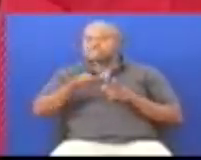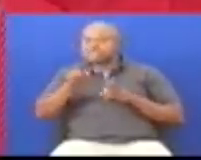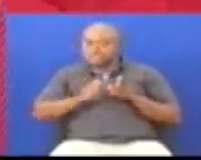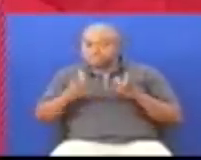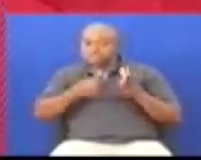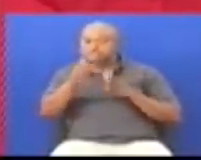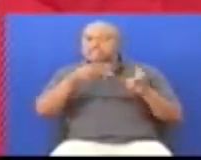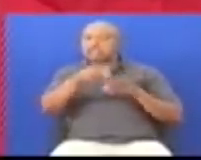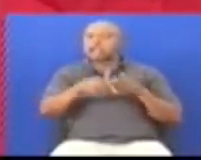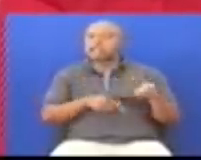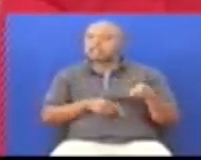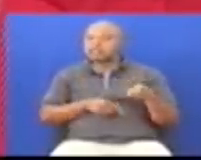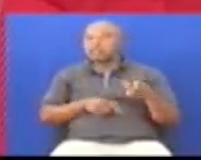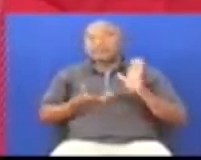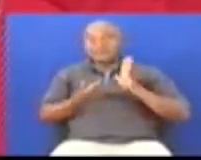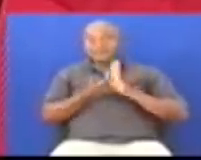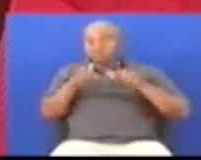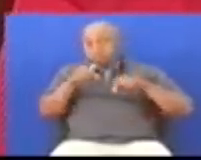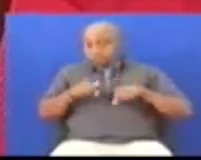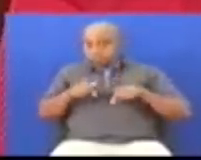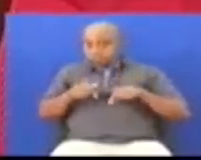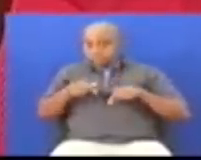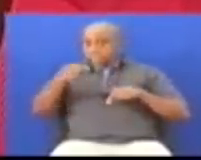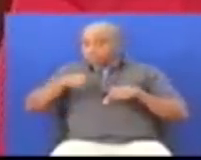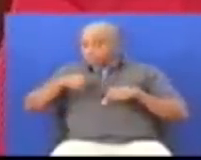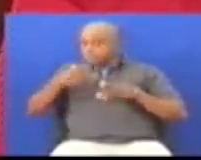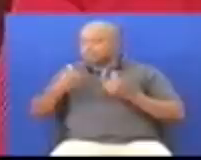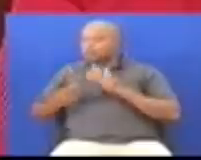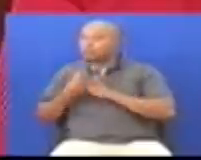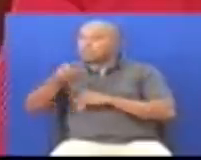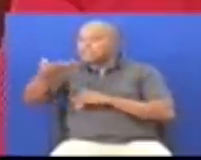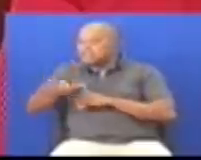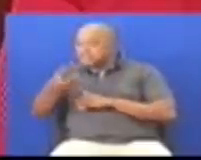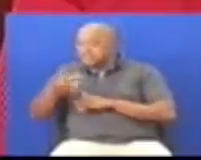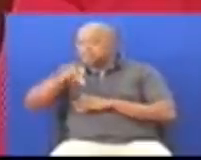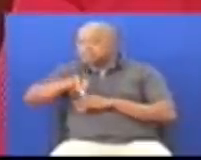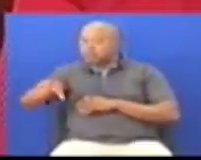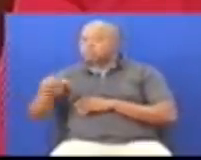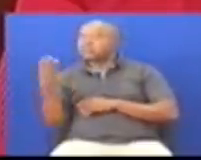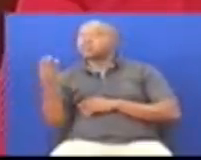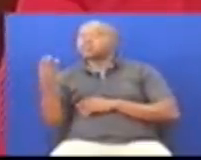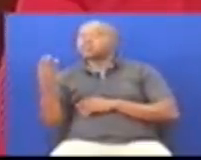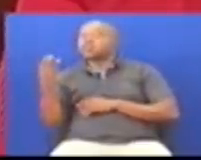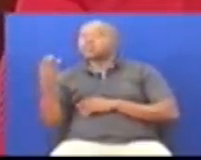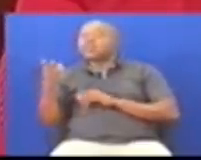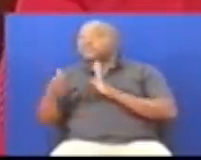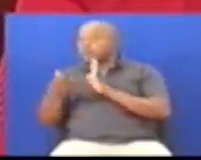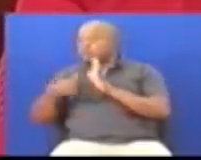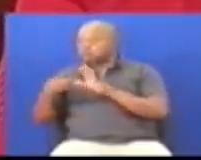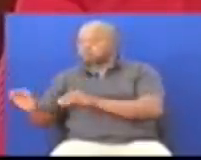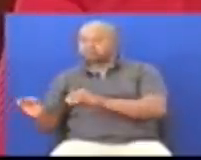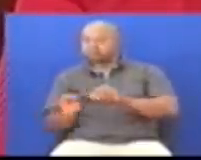Leo hii natoka kitongoji cha Mawe Matatu, kijiji cha Usagara, ninahamia